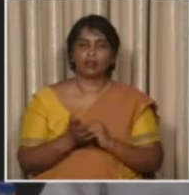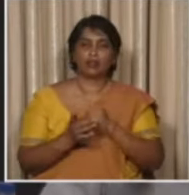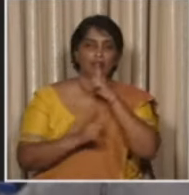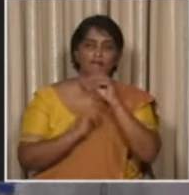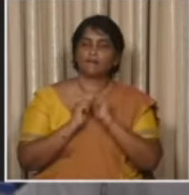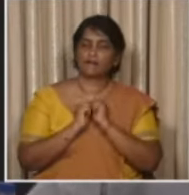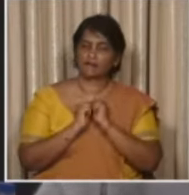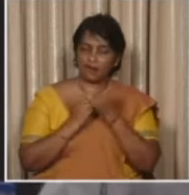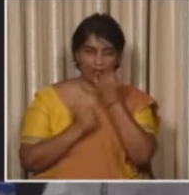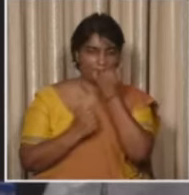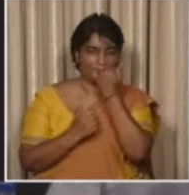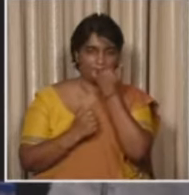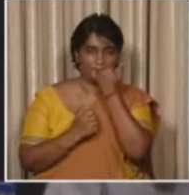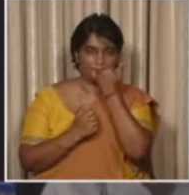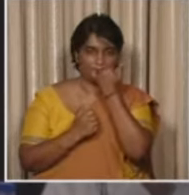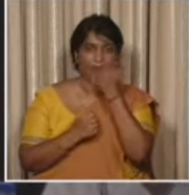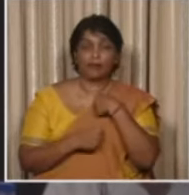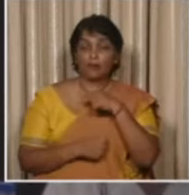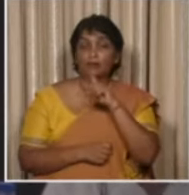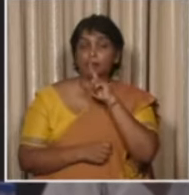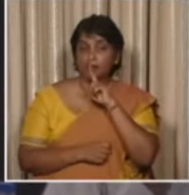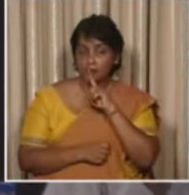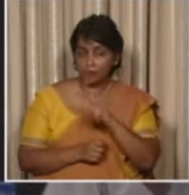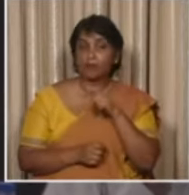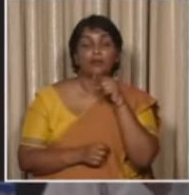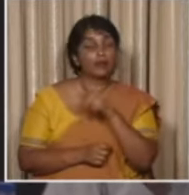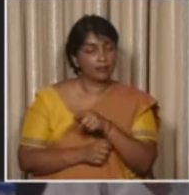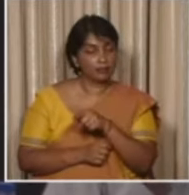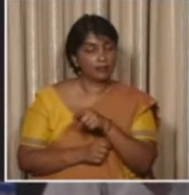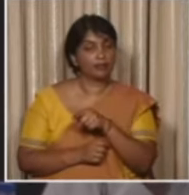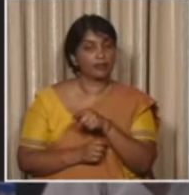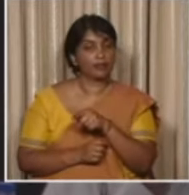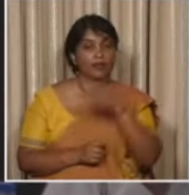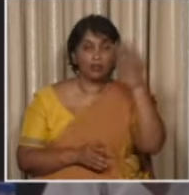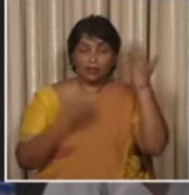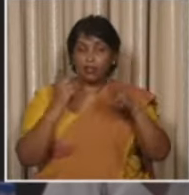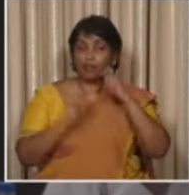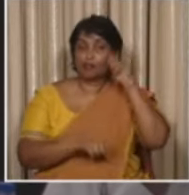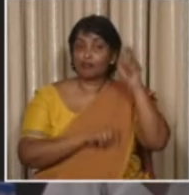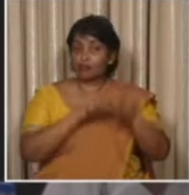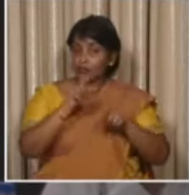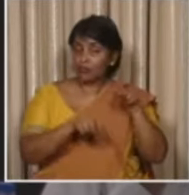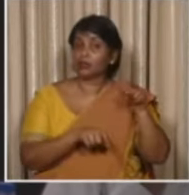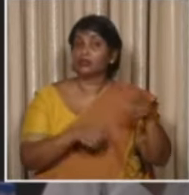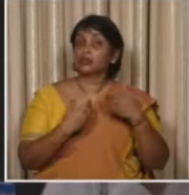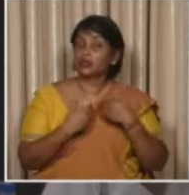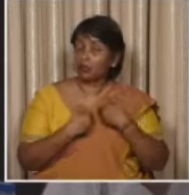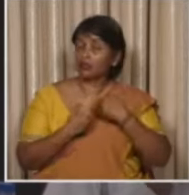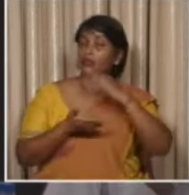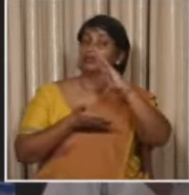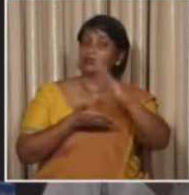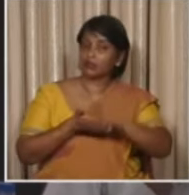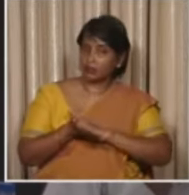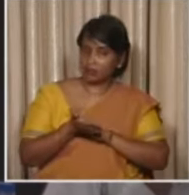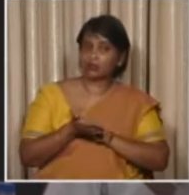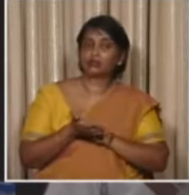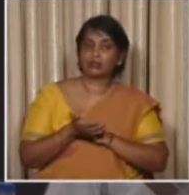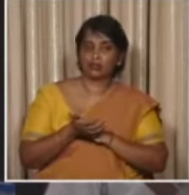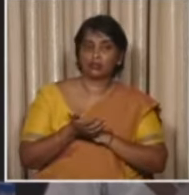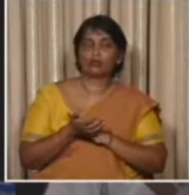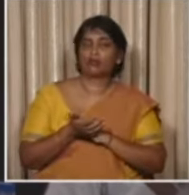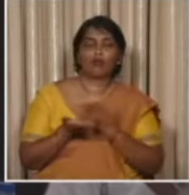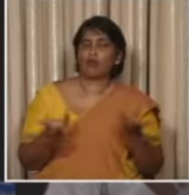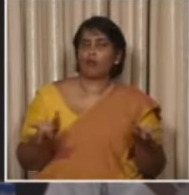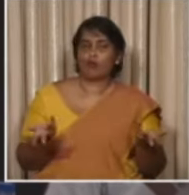නැහැ. අපි කතා කරන්න ඕනේ මේ මැරිච්ච ජනතාවට සහ අපිට යුක්තිය සාධාරණත්වය ඉෂ්ට කරන්නේ කොහොමද